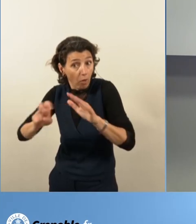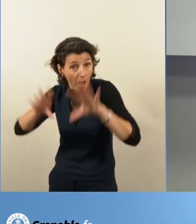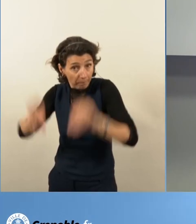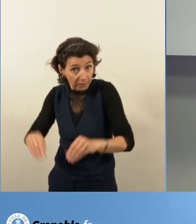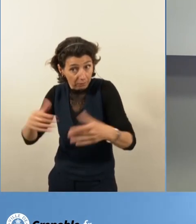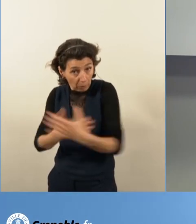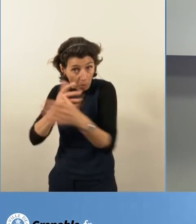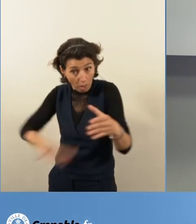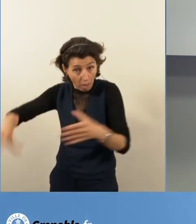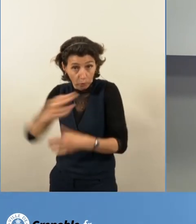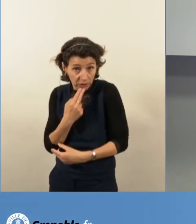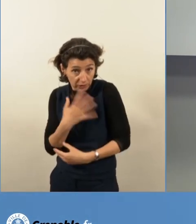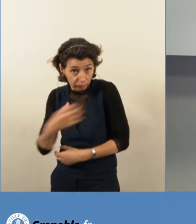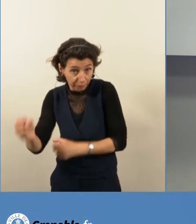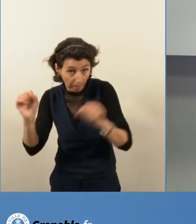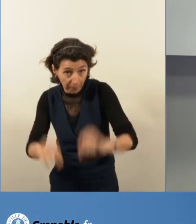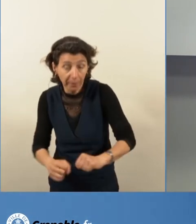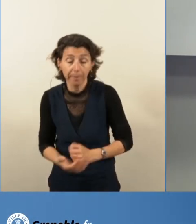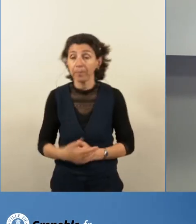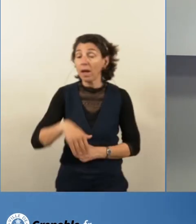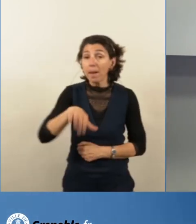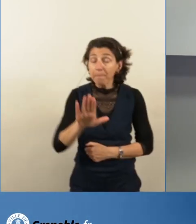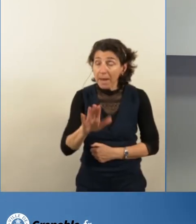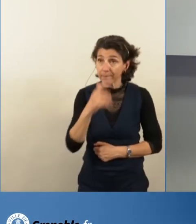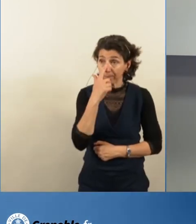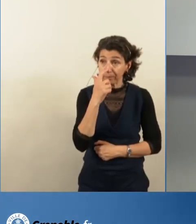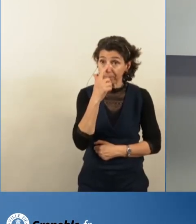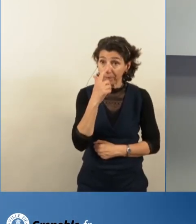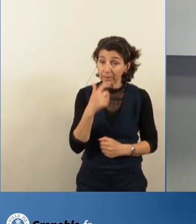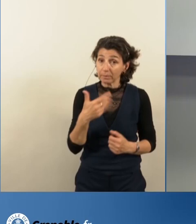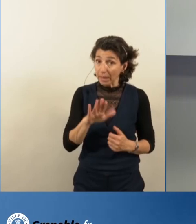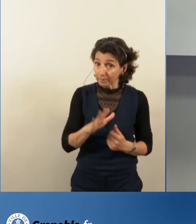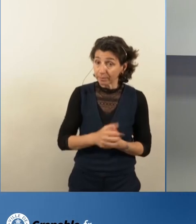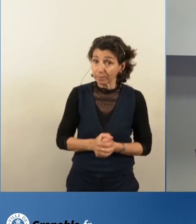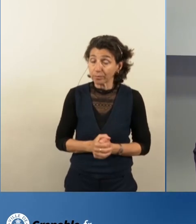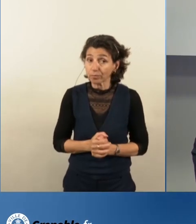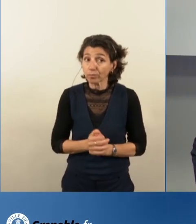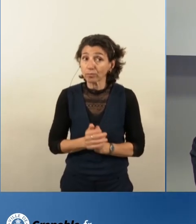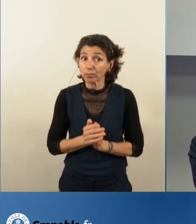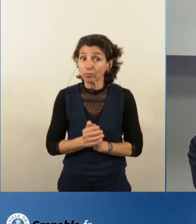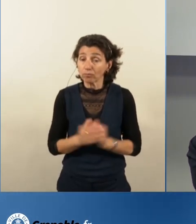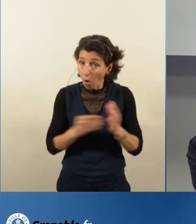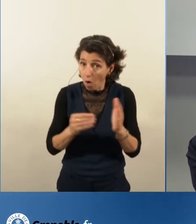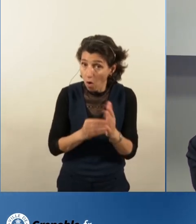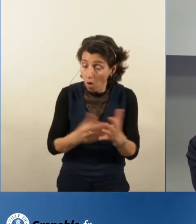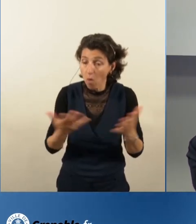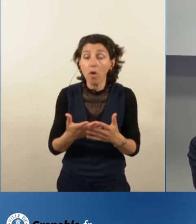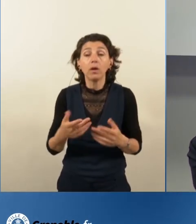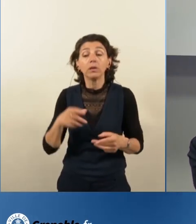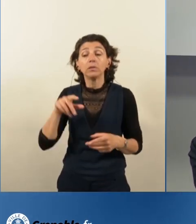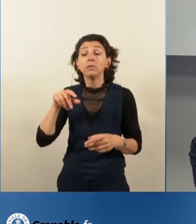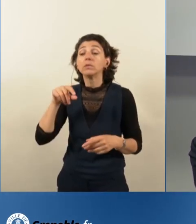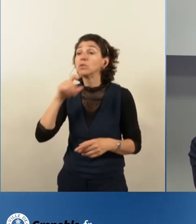métropole mais ça va au delà au-delà de cela tout à l'heure le mercorrompu